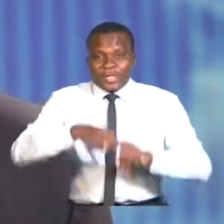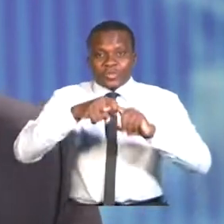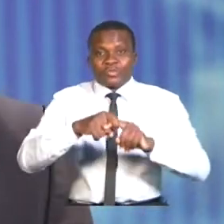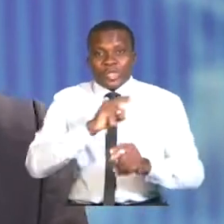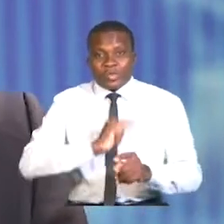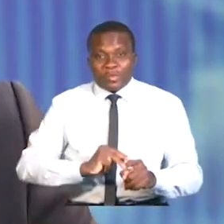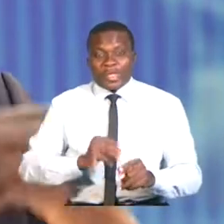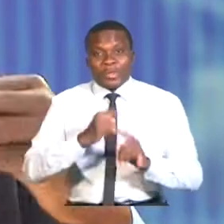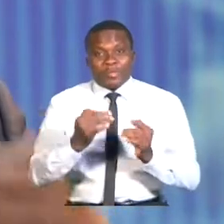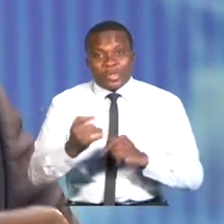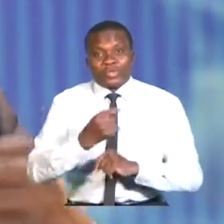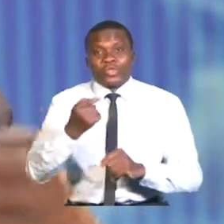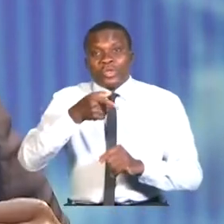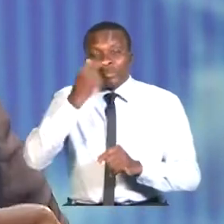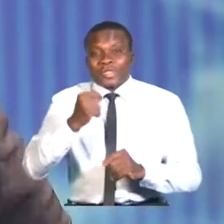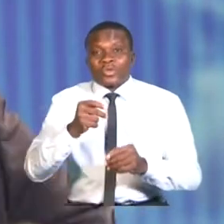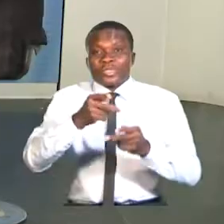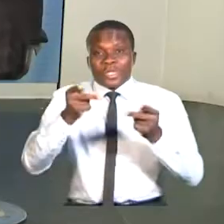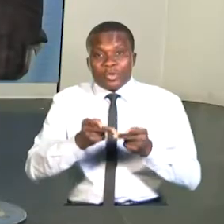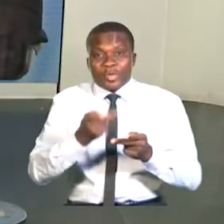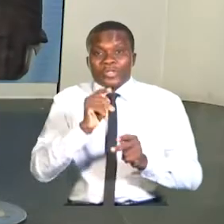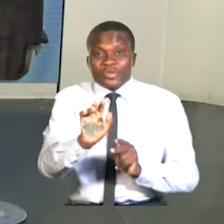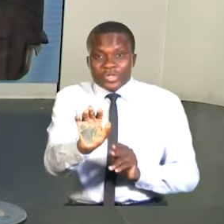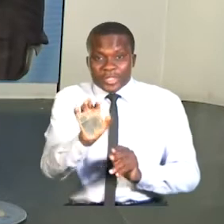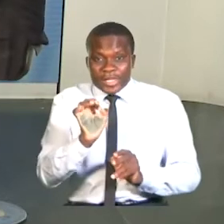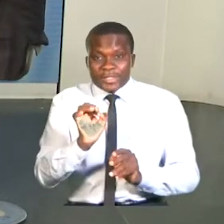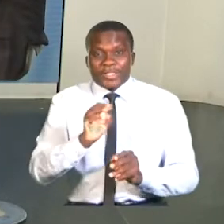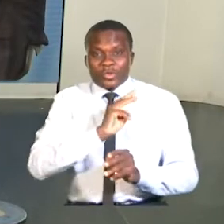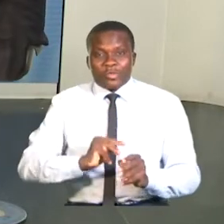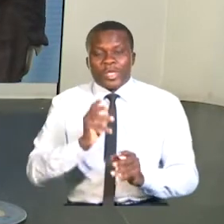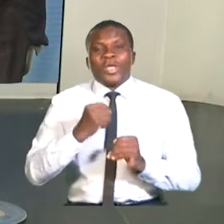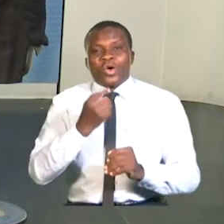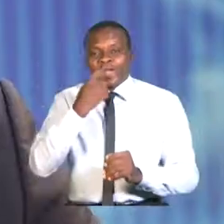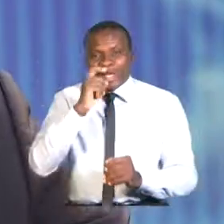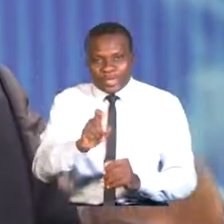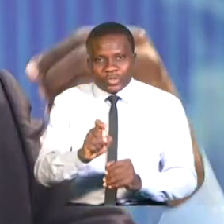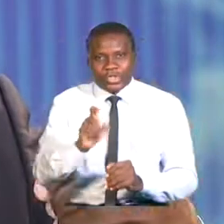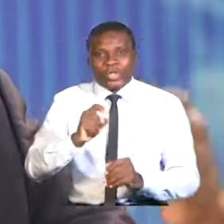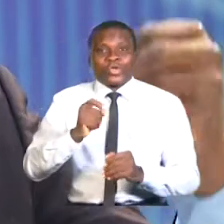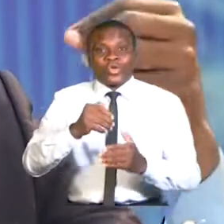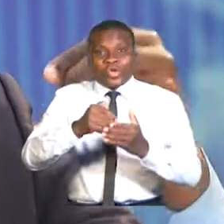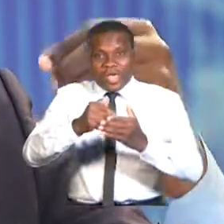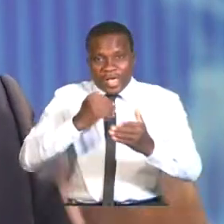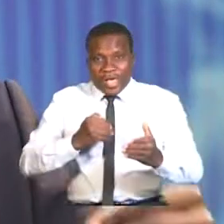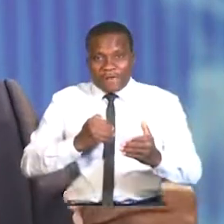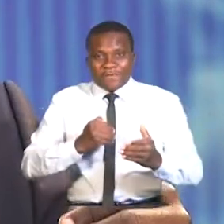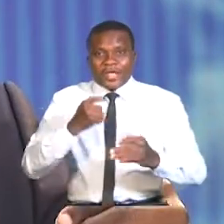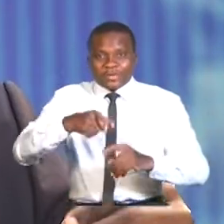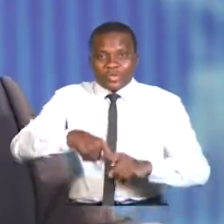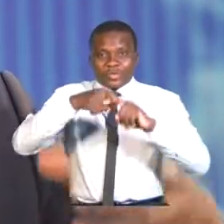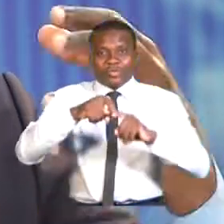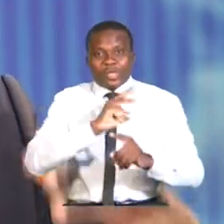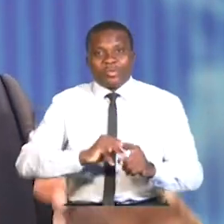aujourd'hui puisque c'est le le parti qui désigne le maire on a institué que avant de destituer le